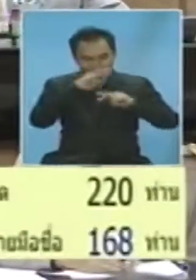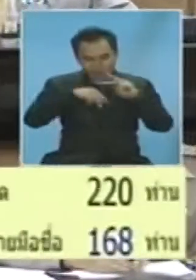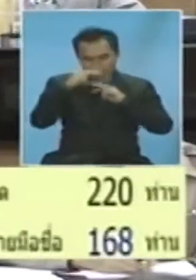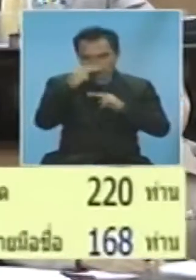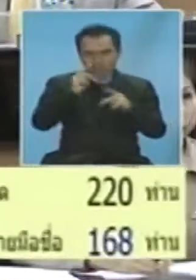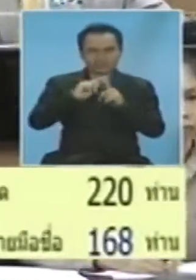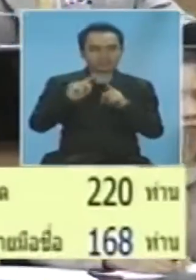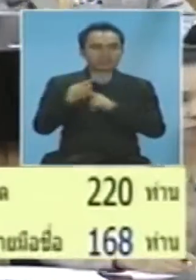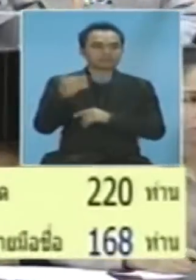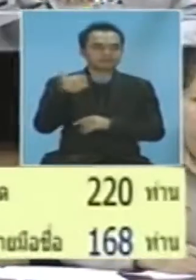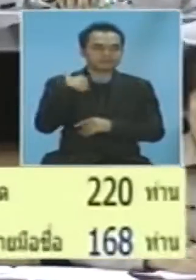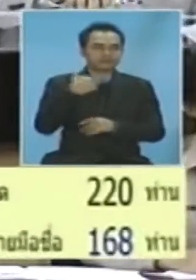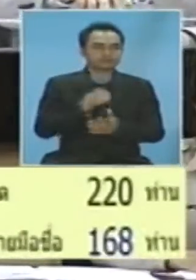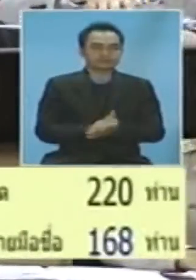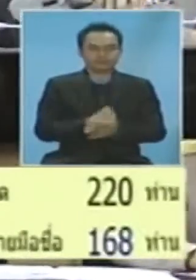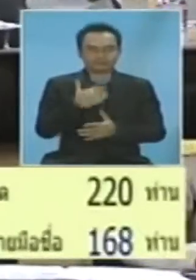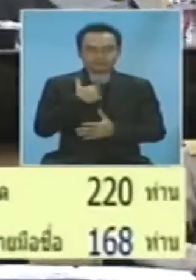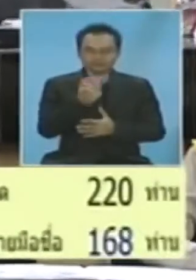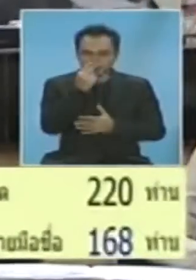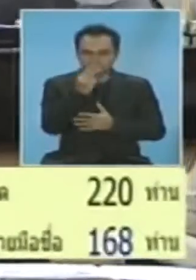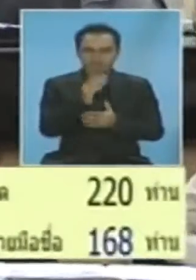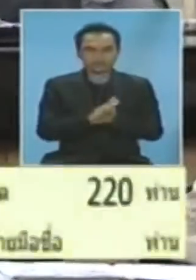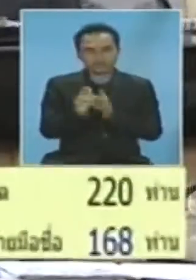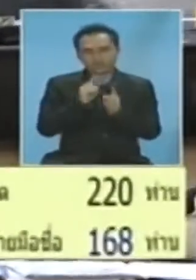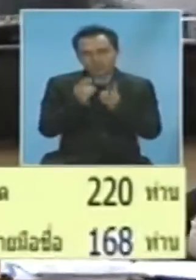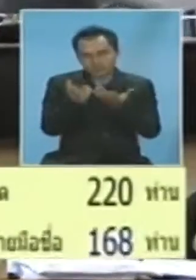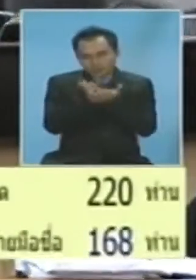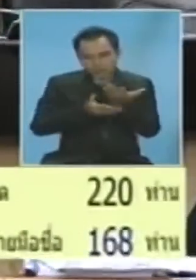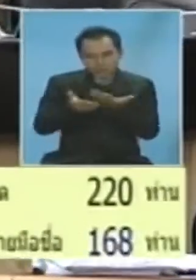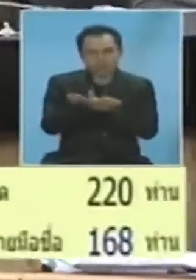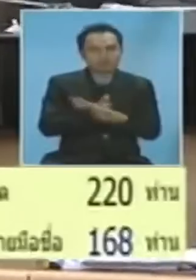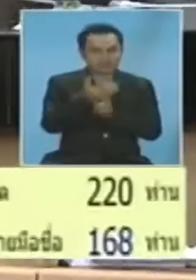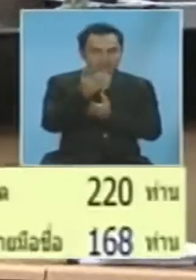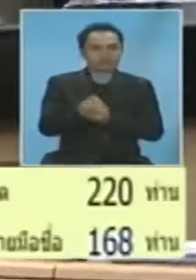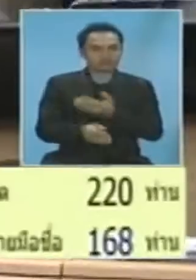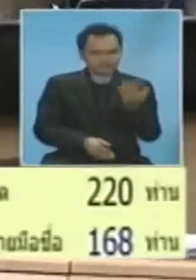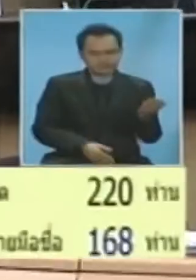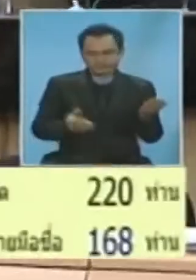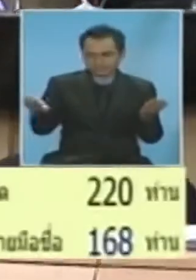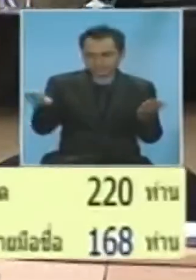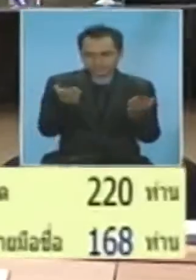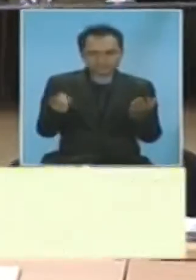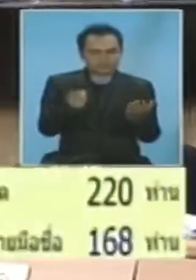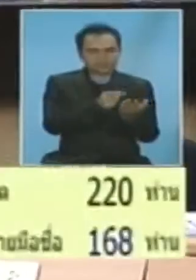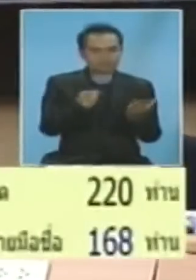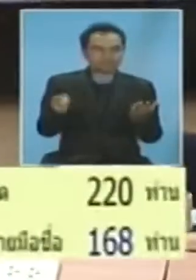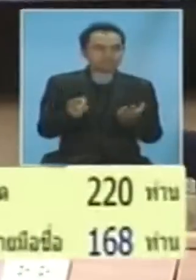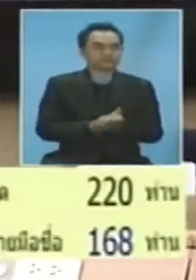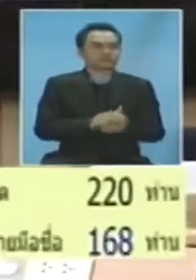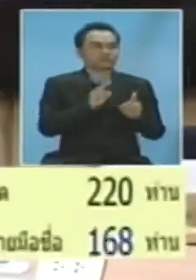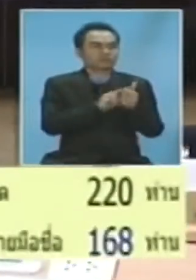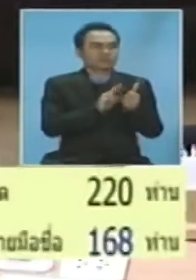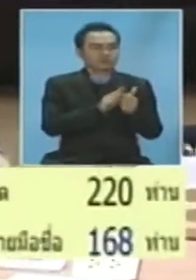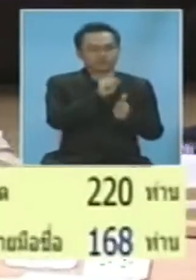านะครับเมื่อสักครู่ก็ได้ปรึกษาร่วมกันนะครับกับทั้งท่านรองทั้งส